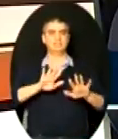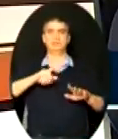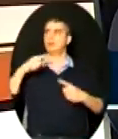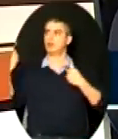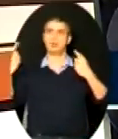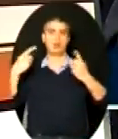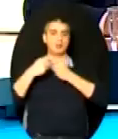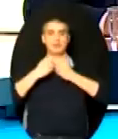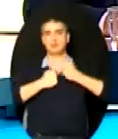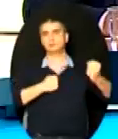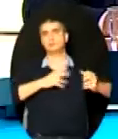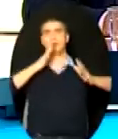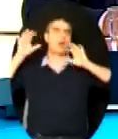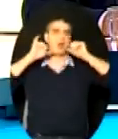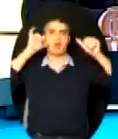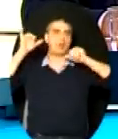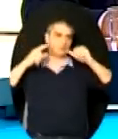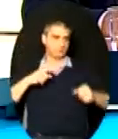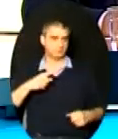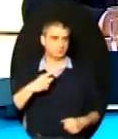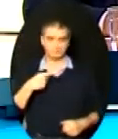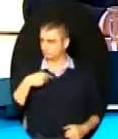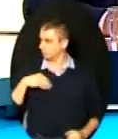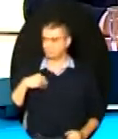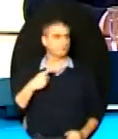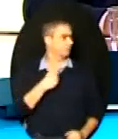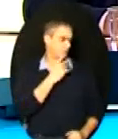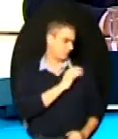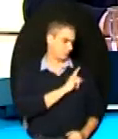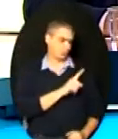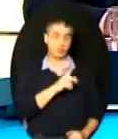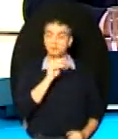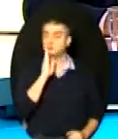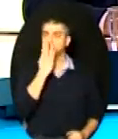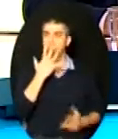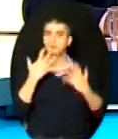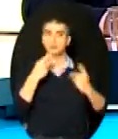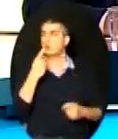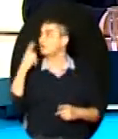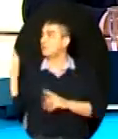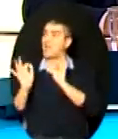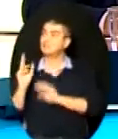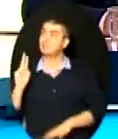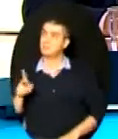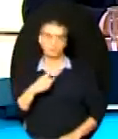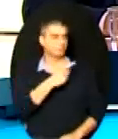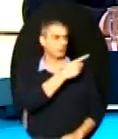שכל אחד מארגוני השמאל יעיף ויוקיע אותו. מסכים. אז תסלח לי מאוד, יש פה צביעות מאוד גדולה. אתם מתייחסים עכשיו, והפיגוע הזה בתל